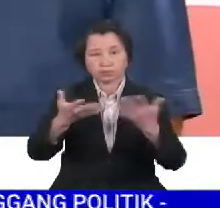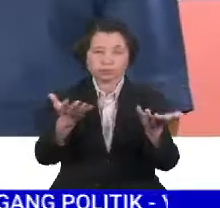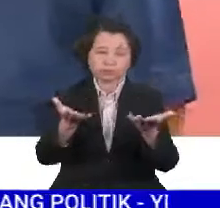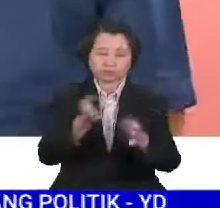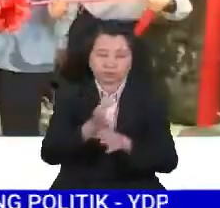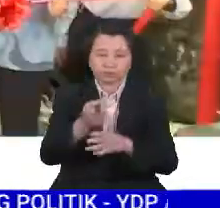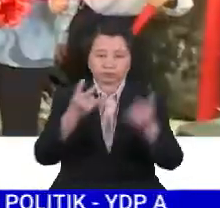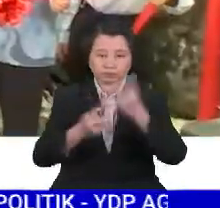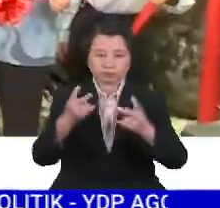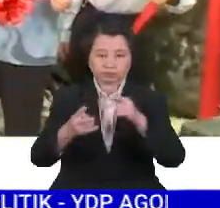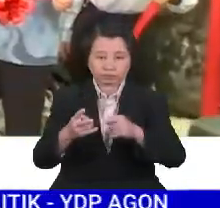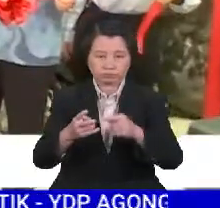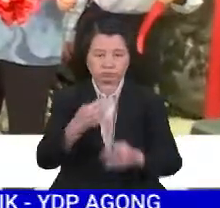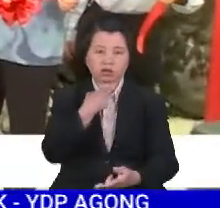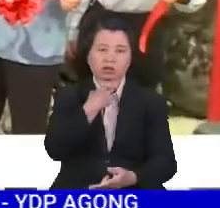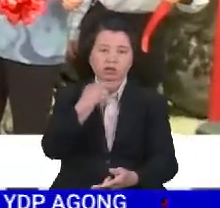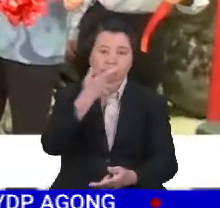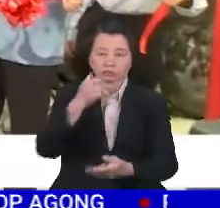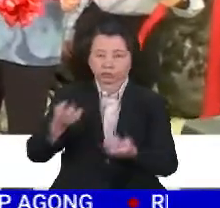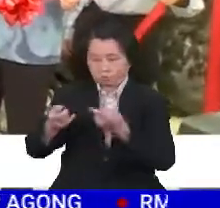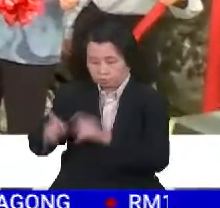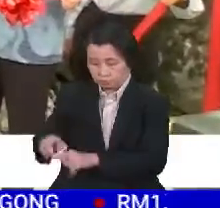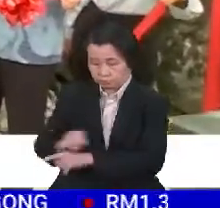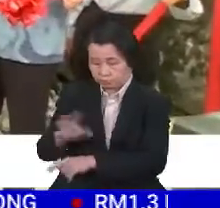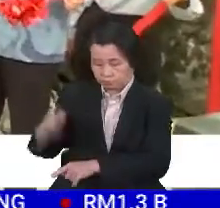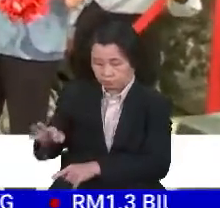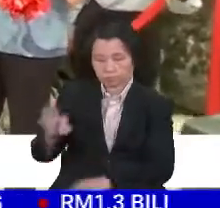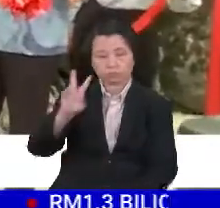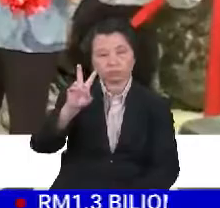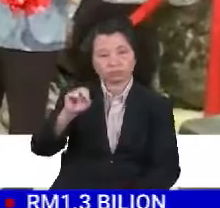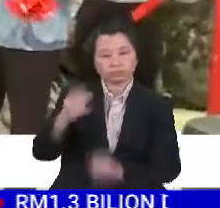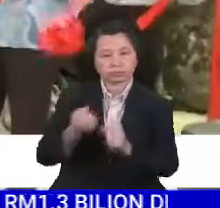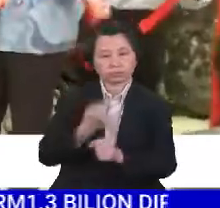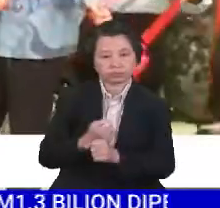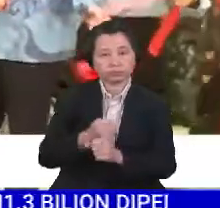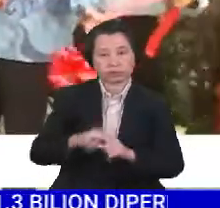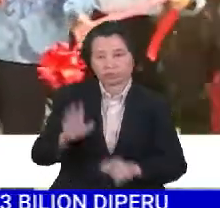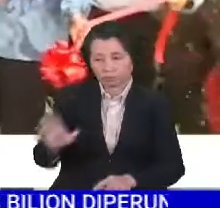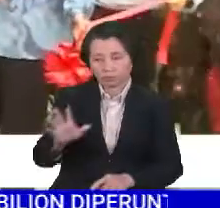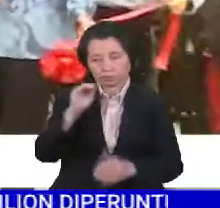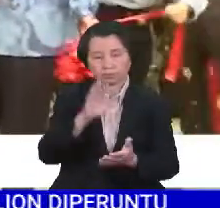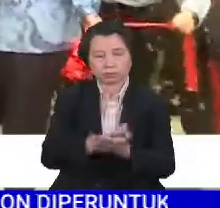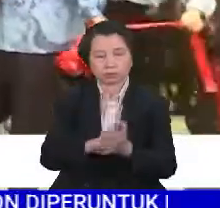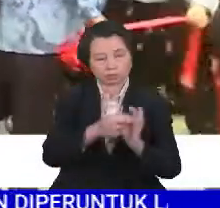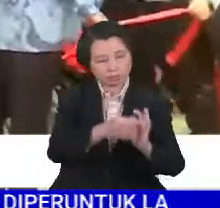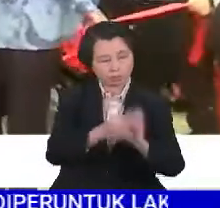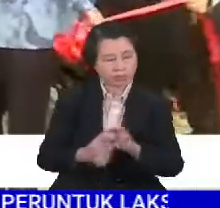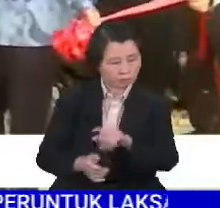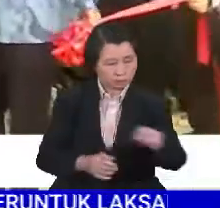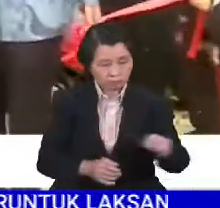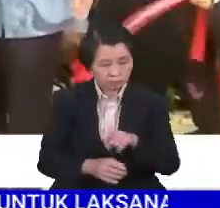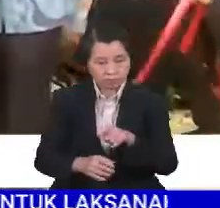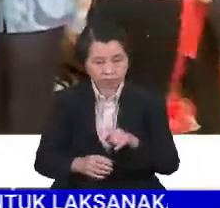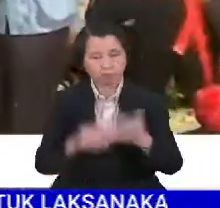sektop langsung antara sektor yang terkesan akibat fenomena Wisma blasze 2 tahun lalu namun dia percaya menulis ijazah masuk rumah itu